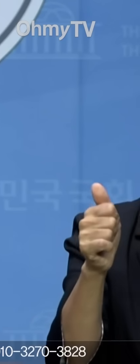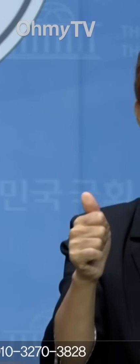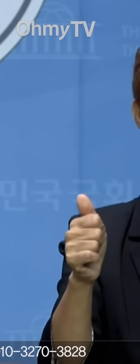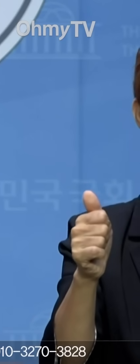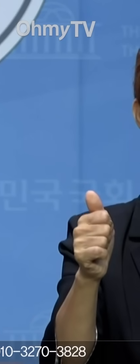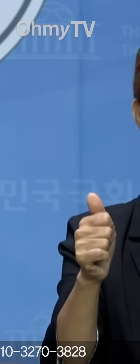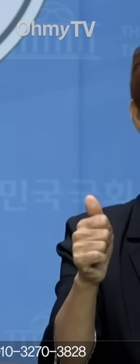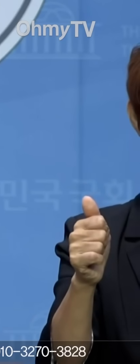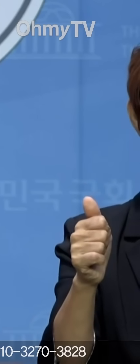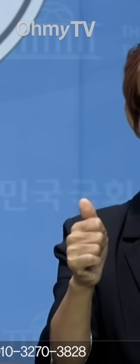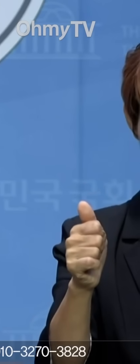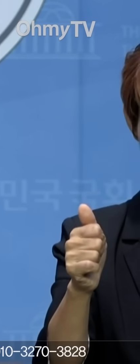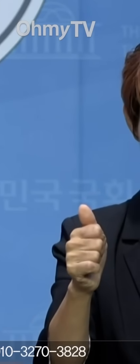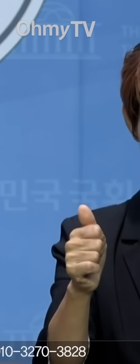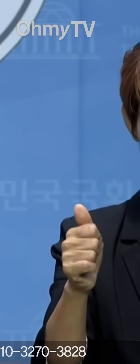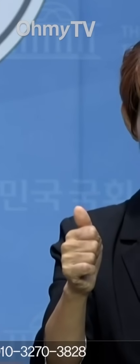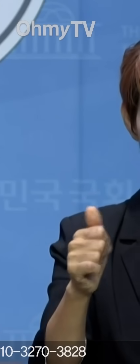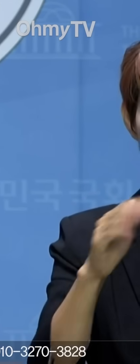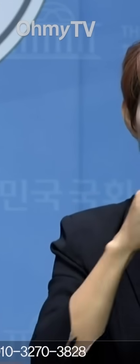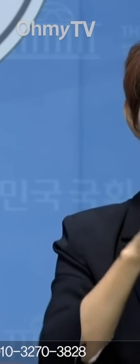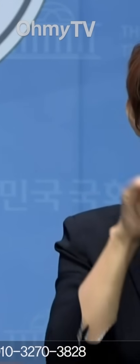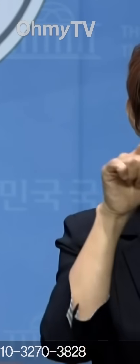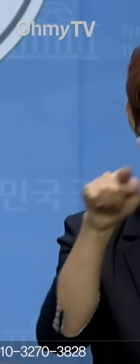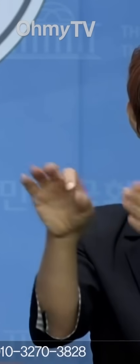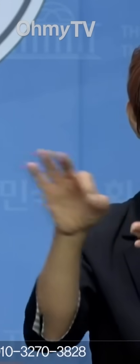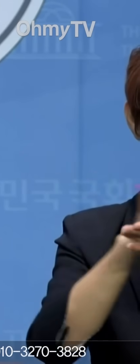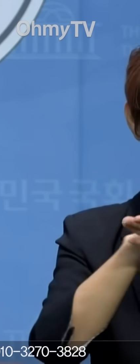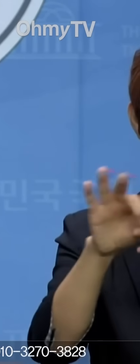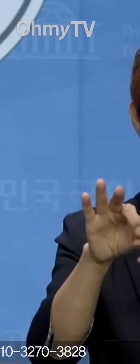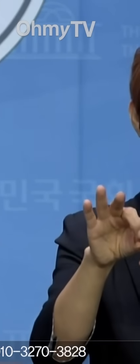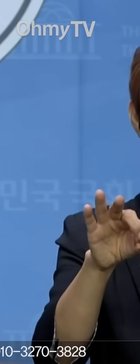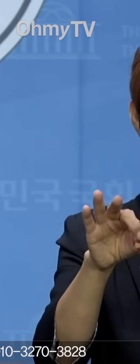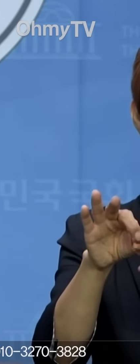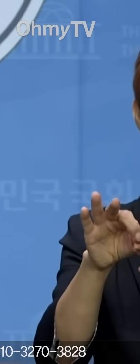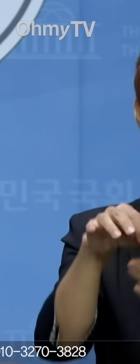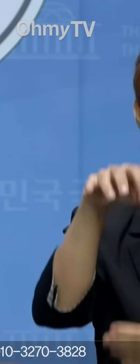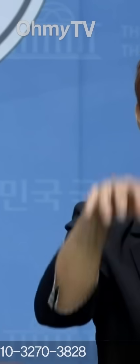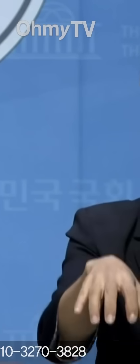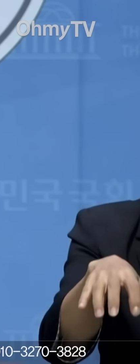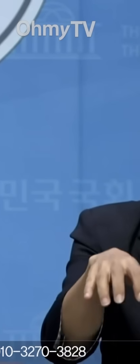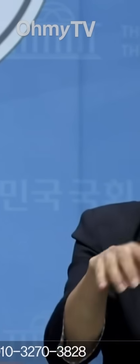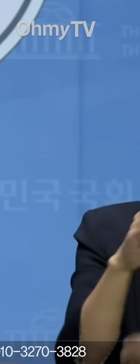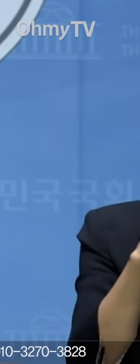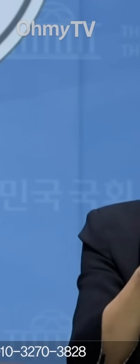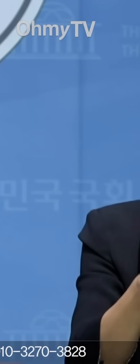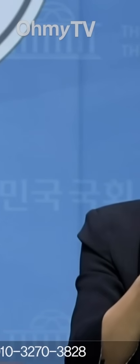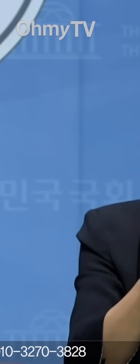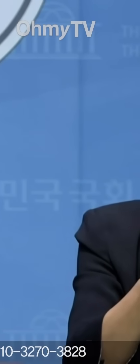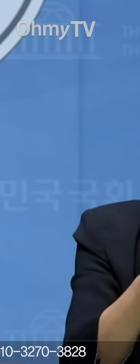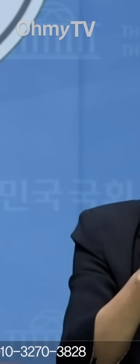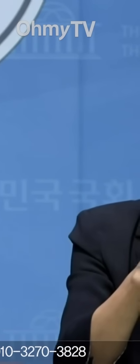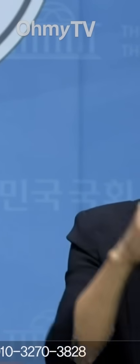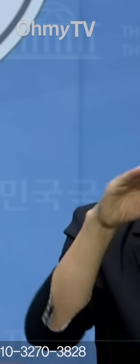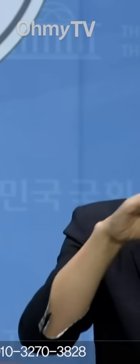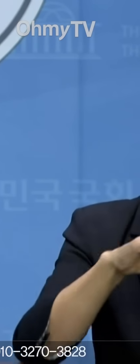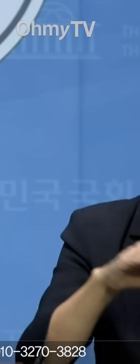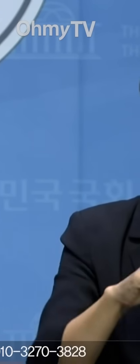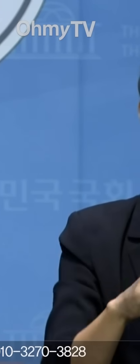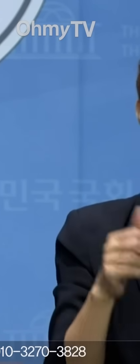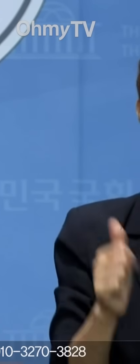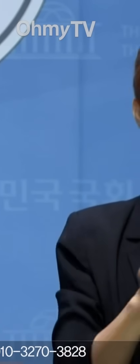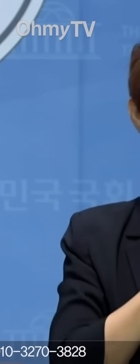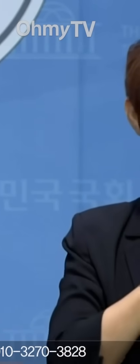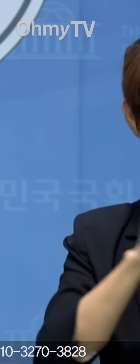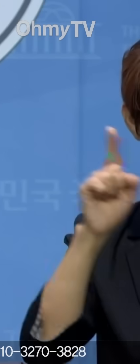달러를 비롯한 방북 비용, 지급 일시, 장소, 수령인, 지급 경위 등의 공소